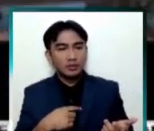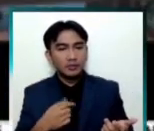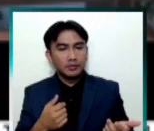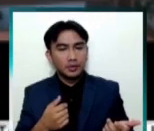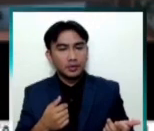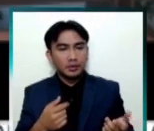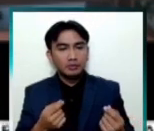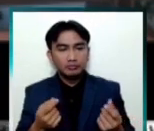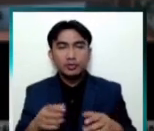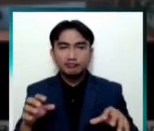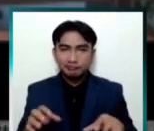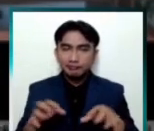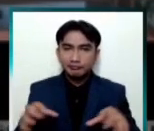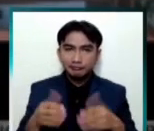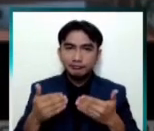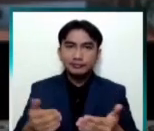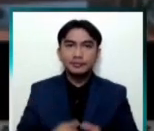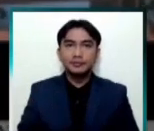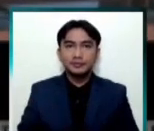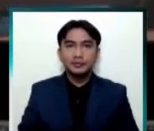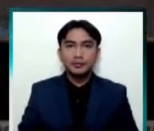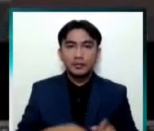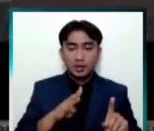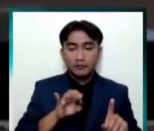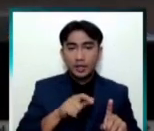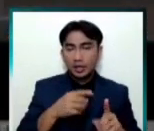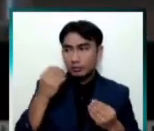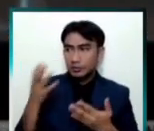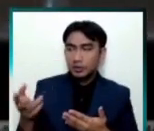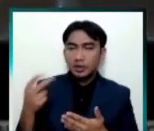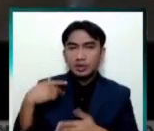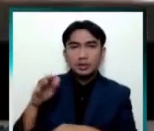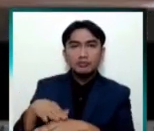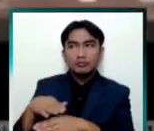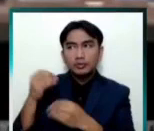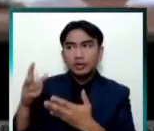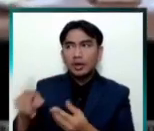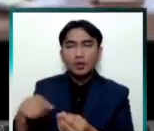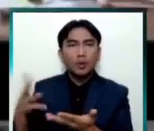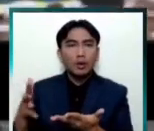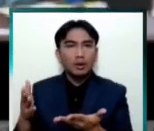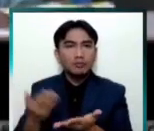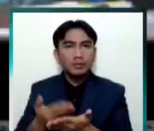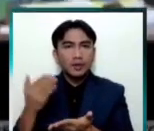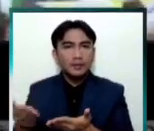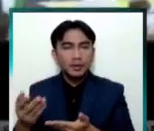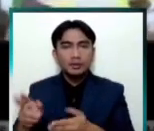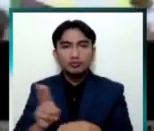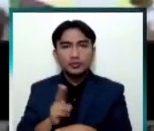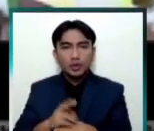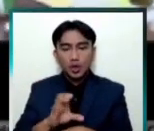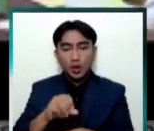Very good. Siningil din ni Villar ang Bureau of Soils and Water Management dahil wala pa itong nabibiling composting facility, gayong may 1.1